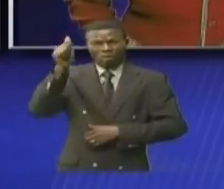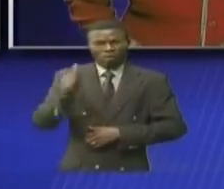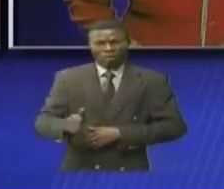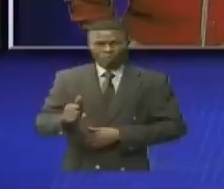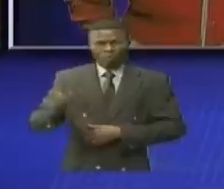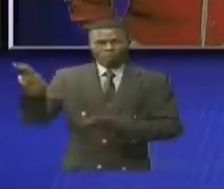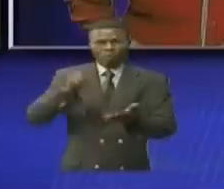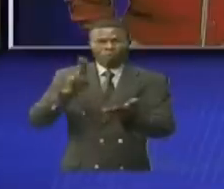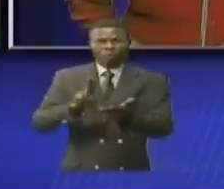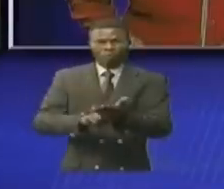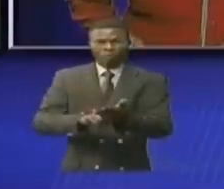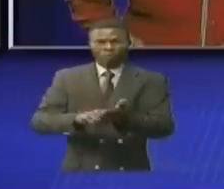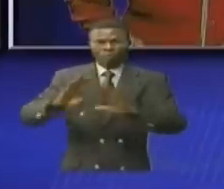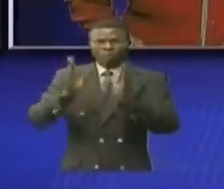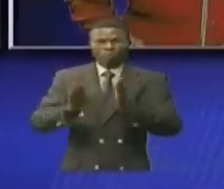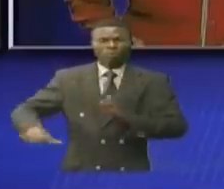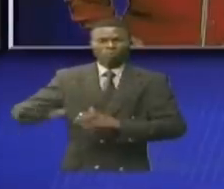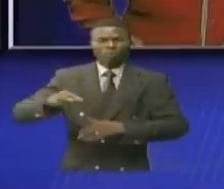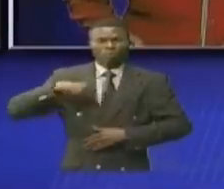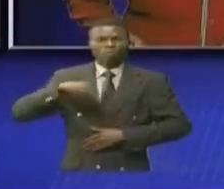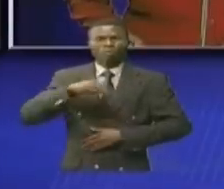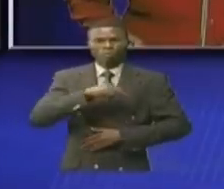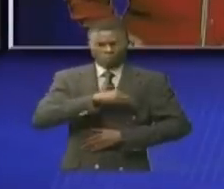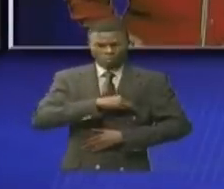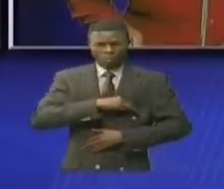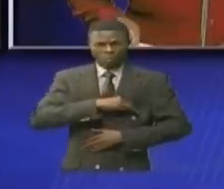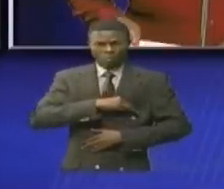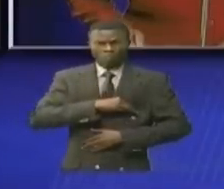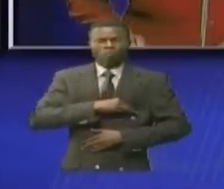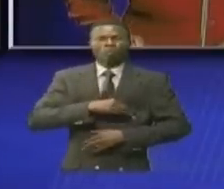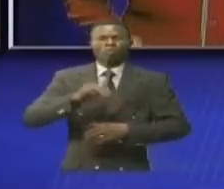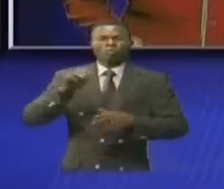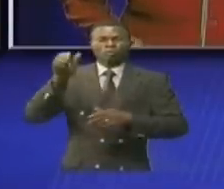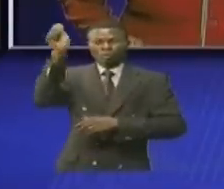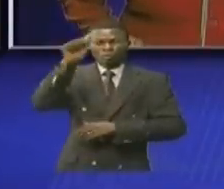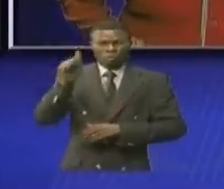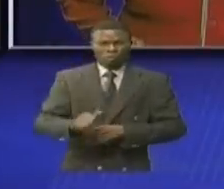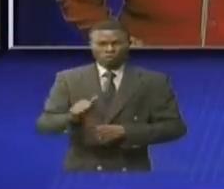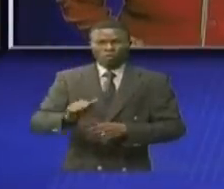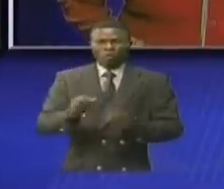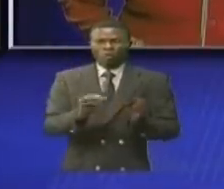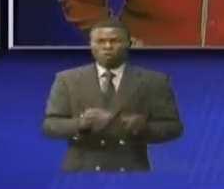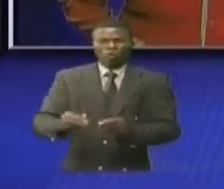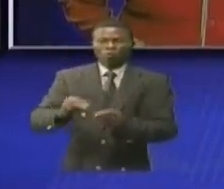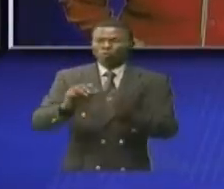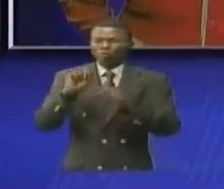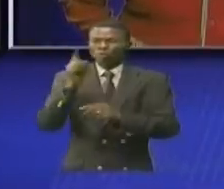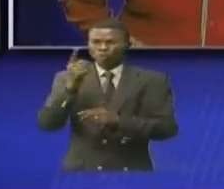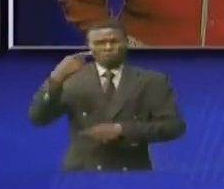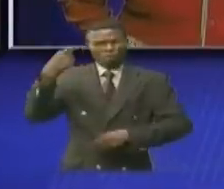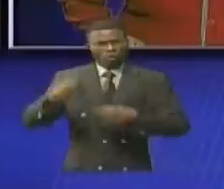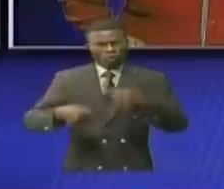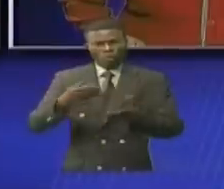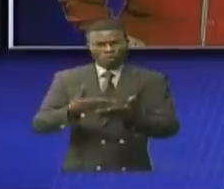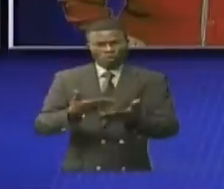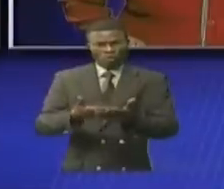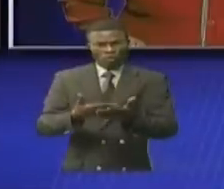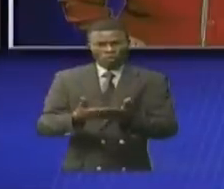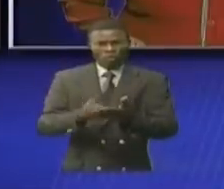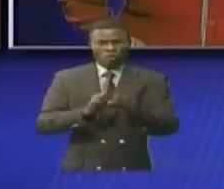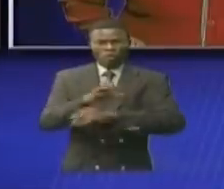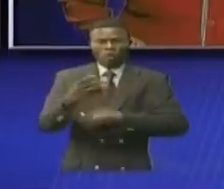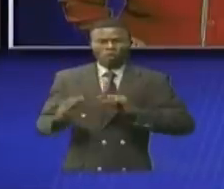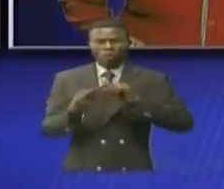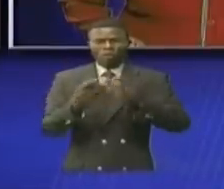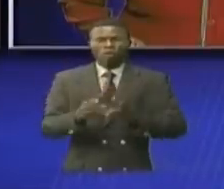signé par tous les pays membres de la sous-région reste le seul cadre juridique des discussions. L'envoyé spécial de l'ONU